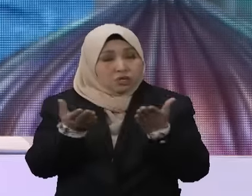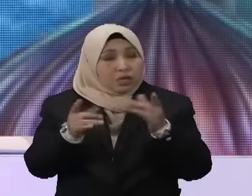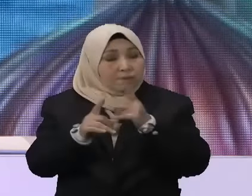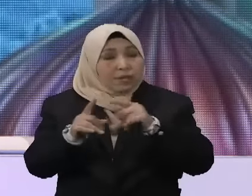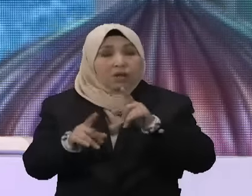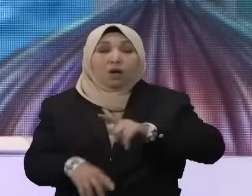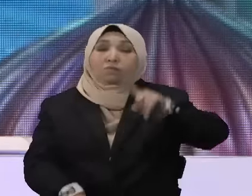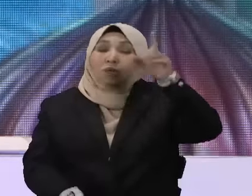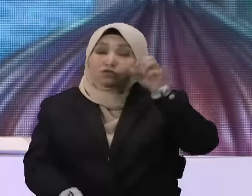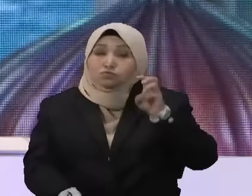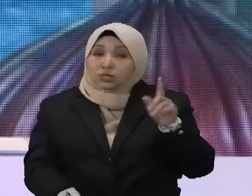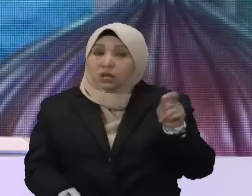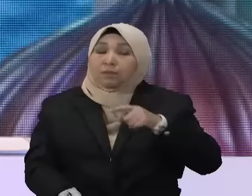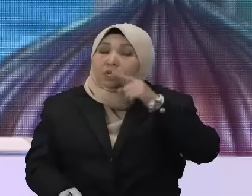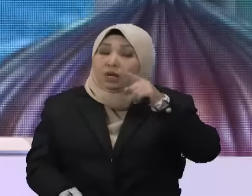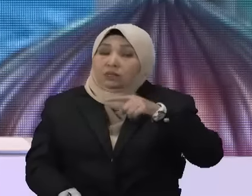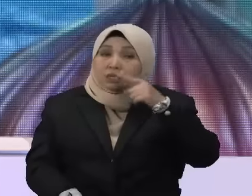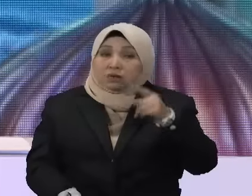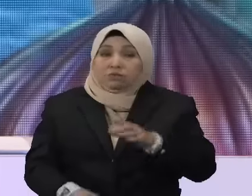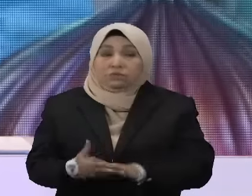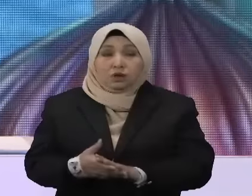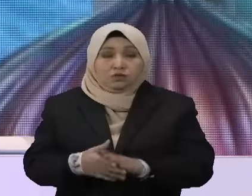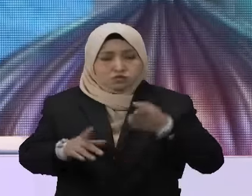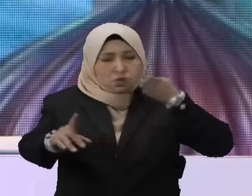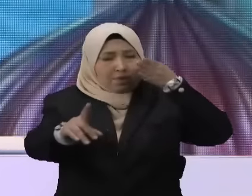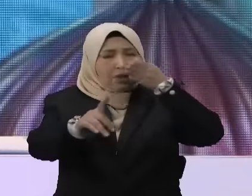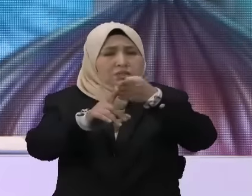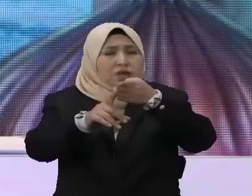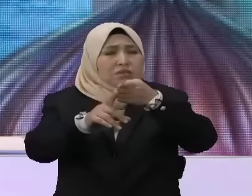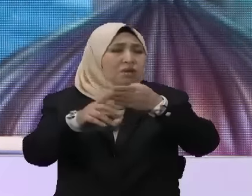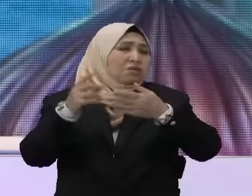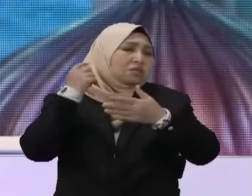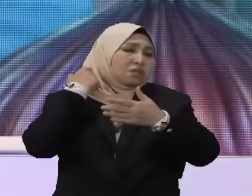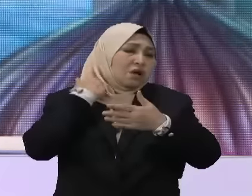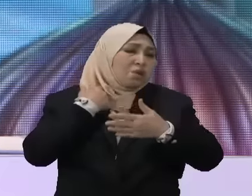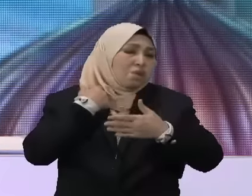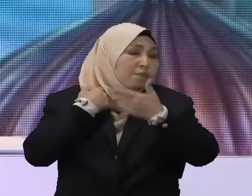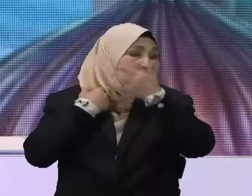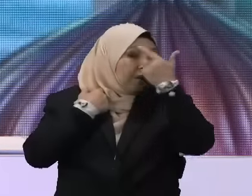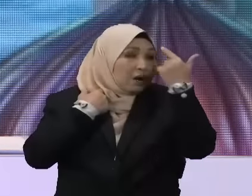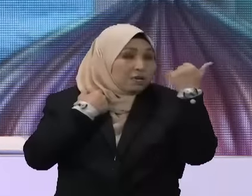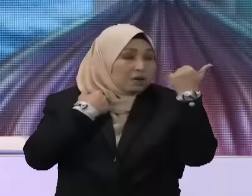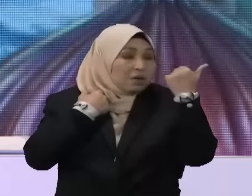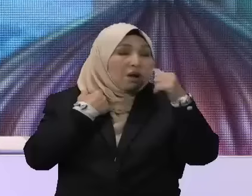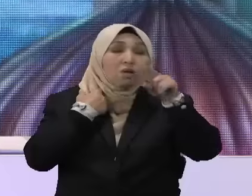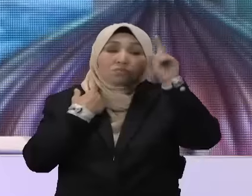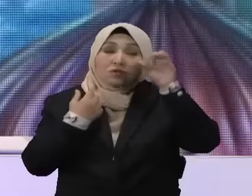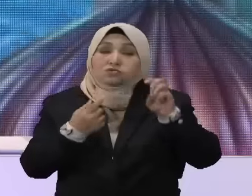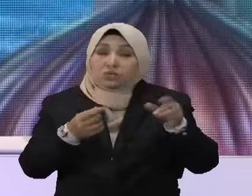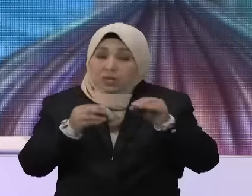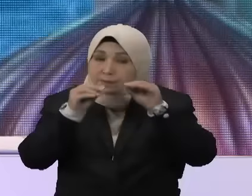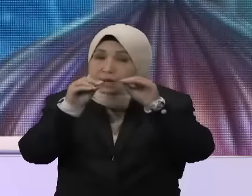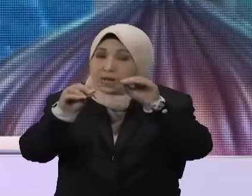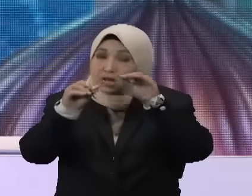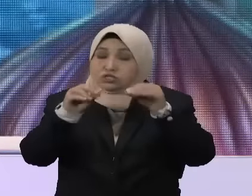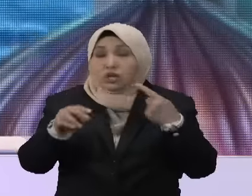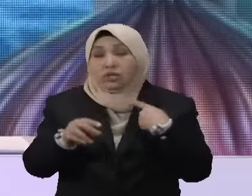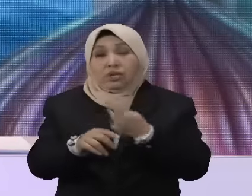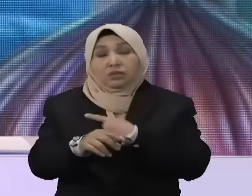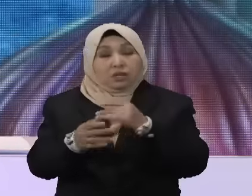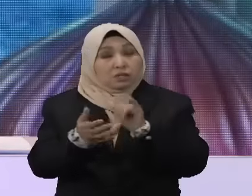SWT kata serangan itu adalah di tengkuk mereka itu, kerana Allah SWT nak mengajar kita